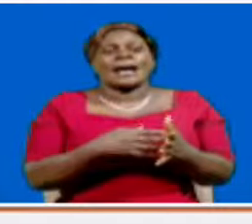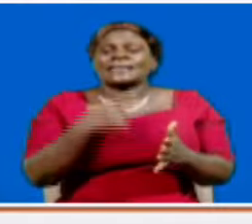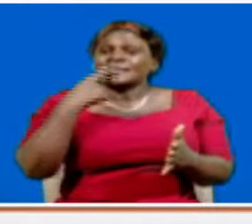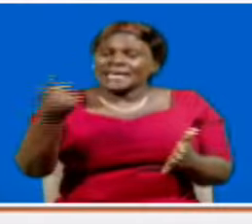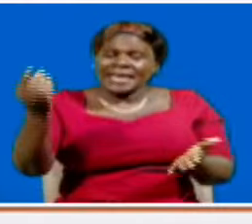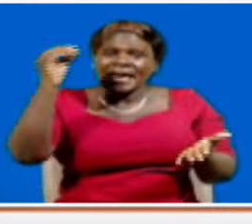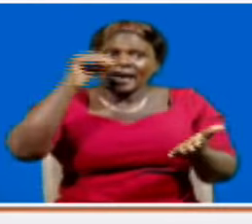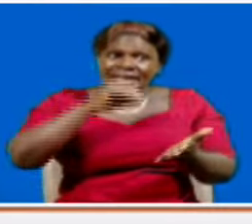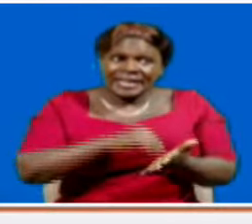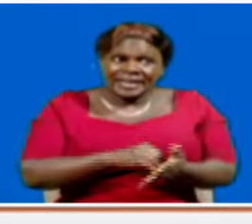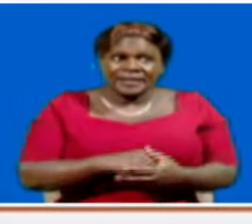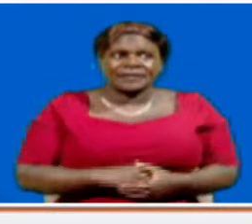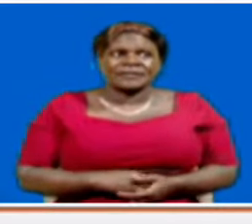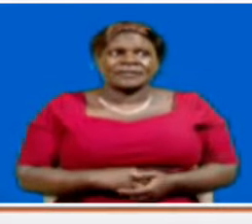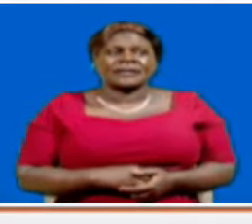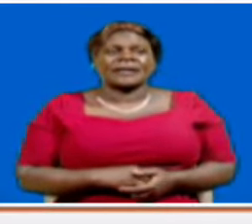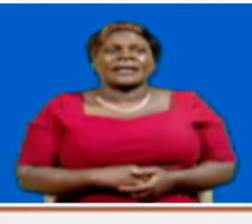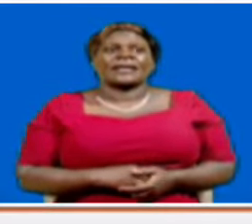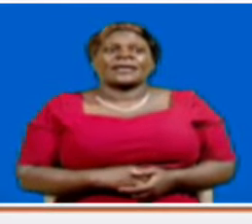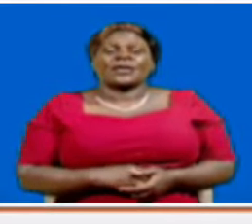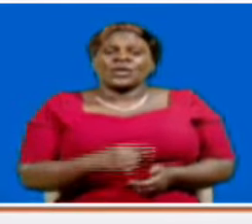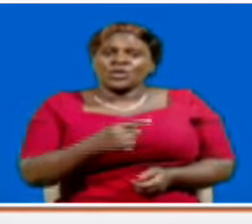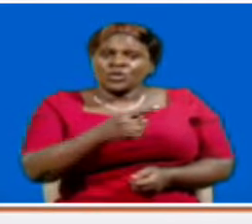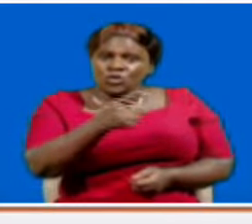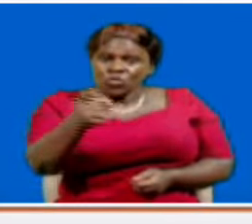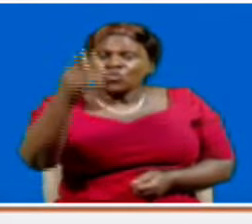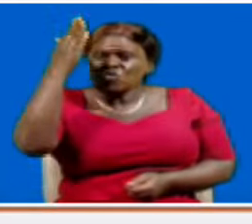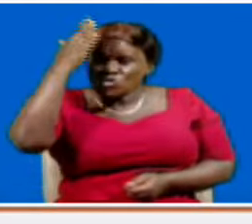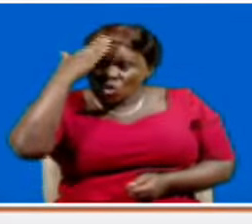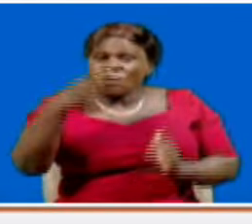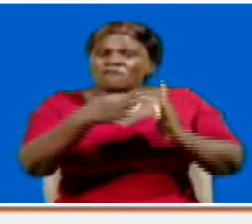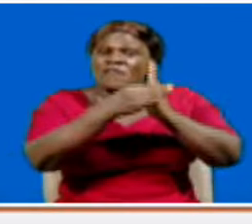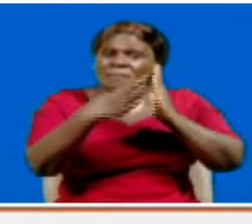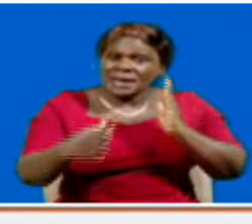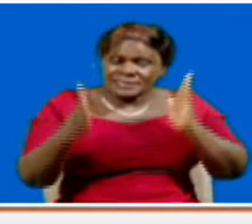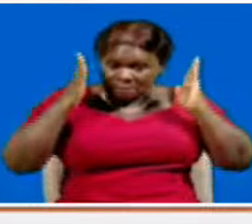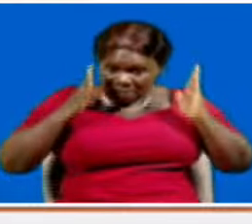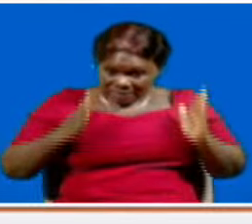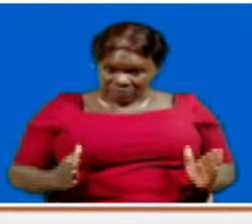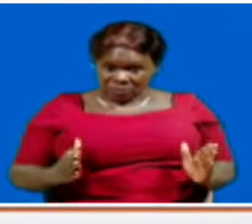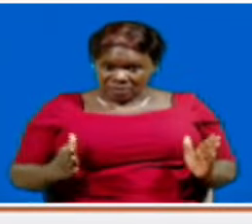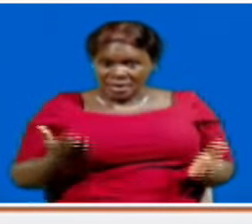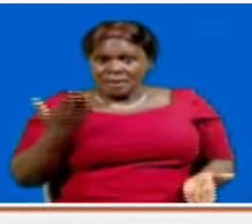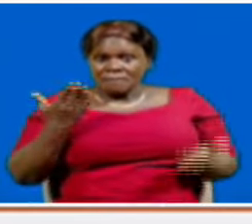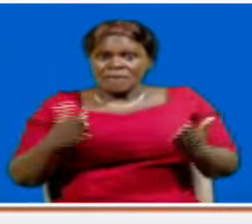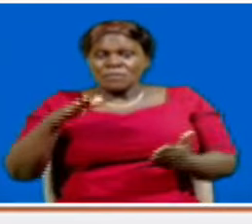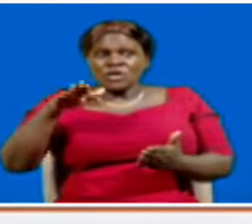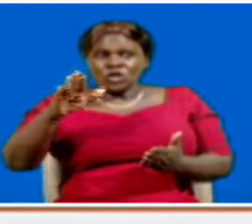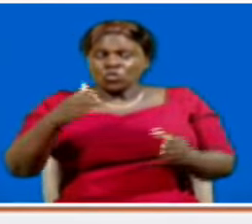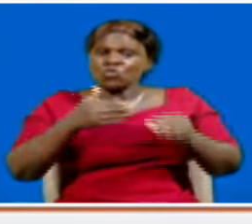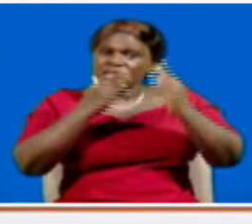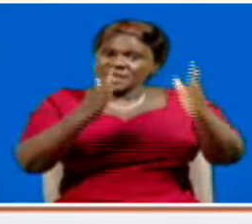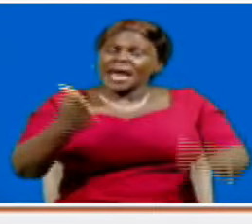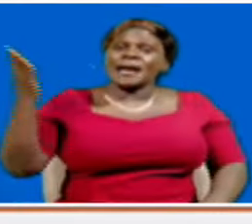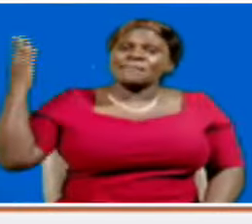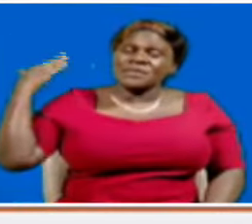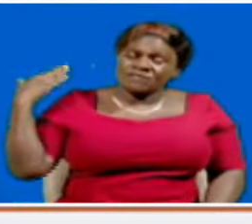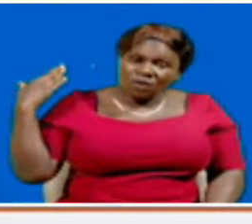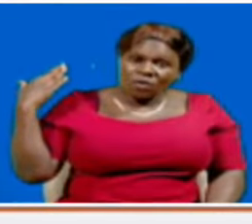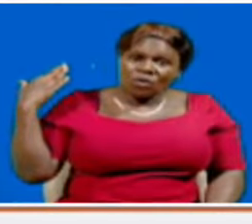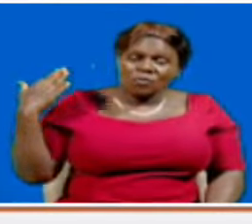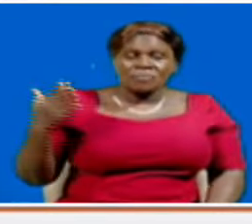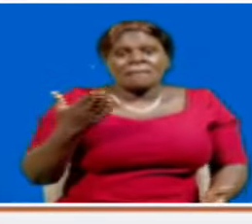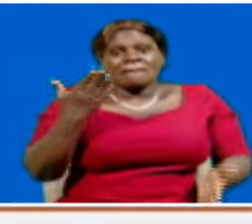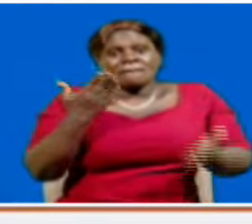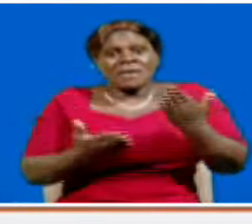nirudie. Hata kama wewe ni mtu unajulikana, hata kama wewe ni mtu ulikuwa kiongozi,